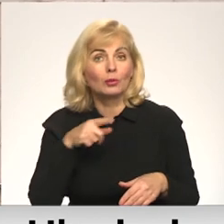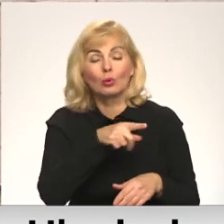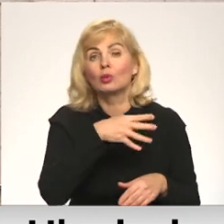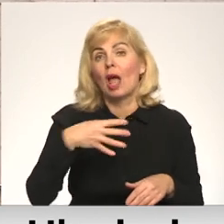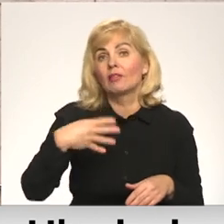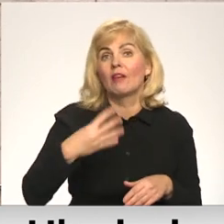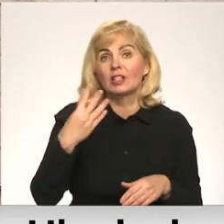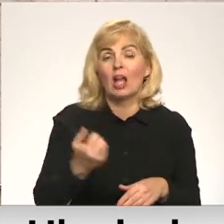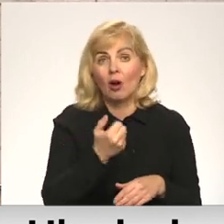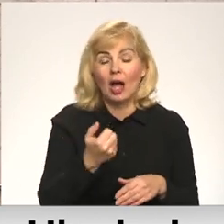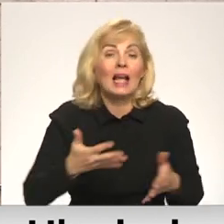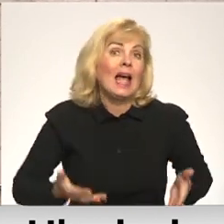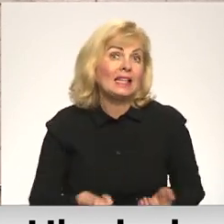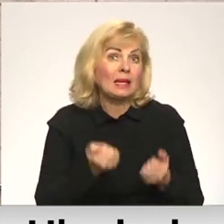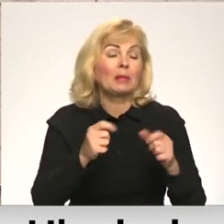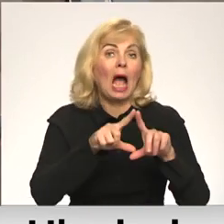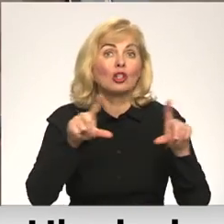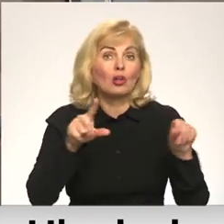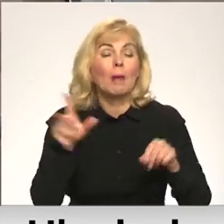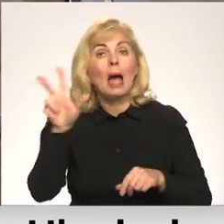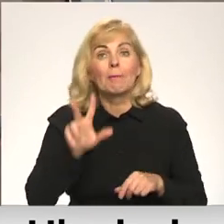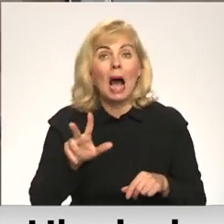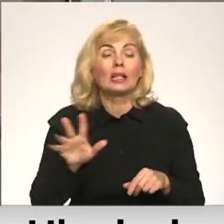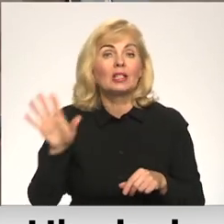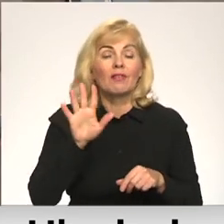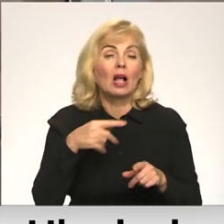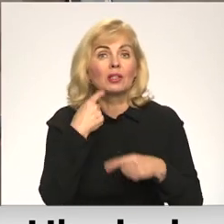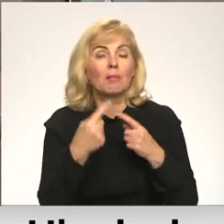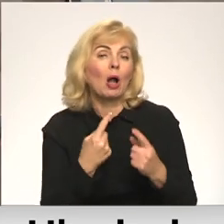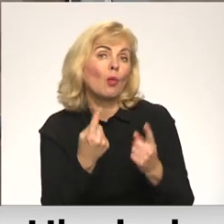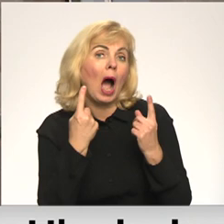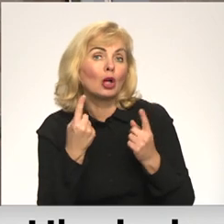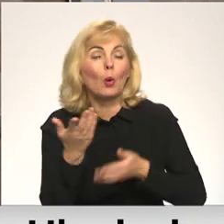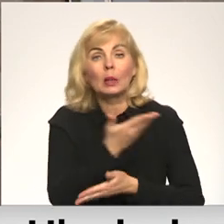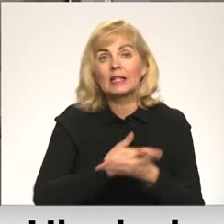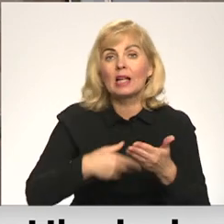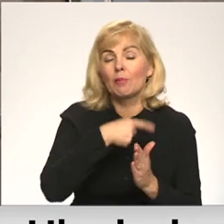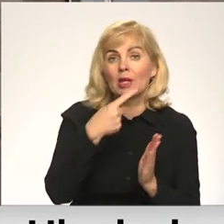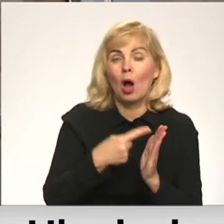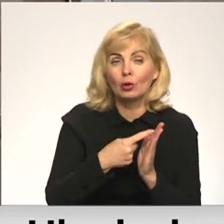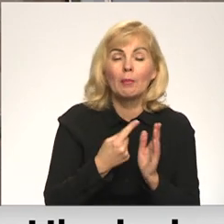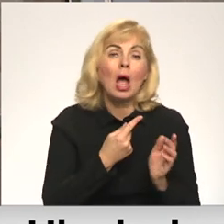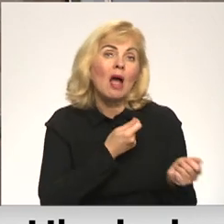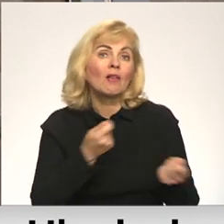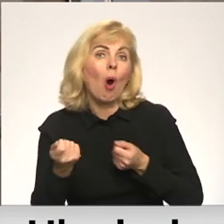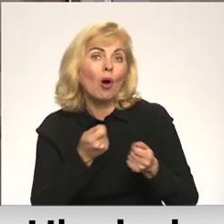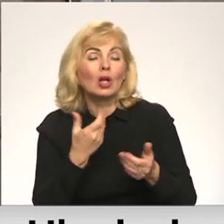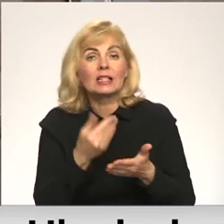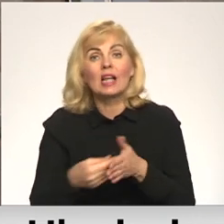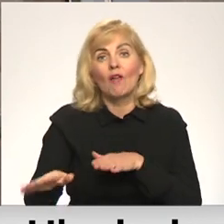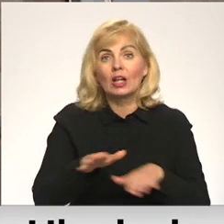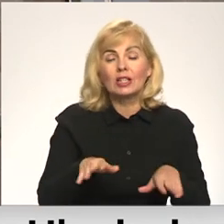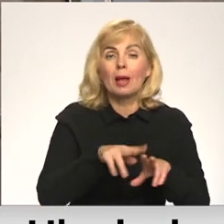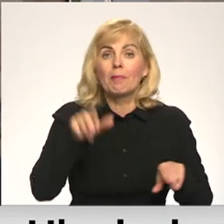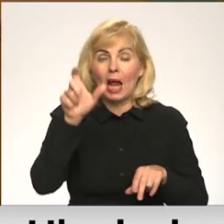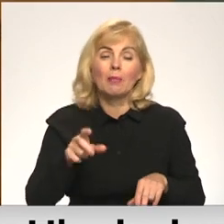1994. Gadā dibināta institūcija, kurā Baltijas valstis pārunā aktuālos sadarbības jautājumus un koordinē savu rīcību. Šoreiz premjeri